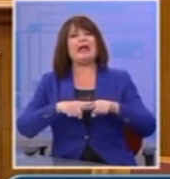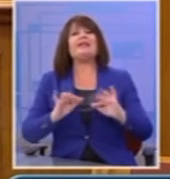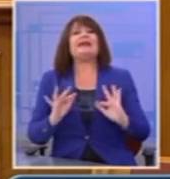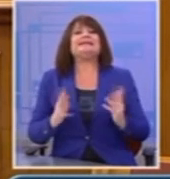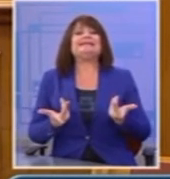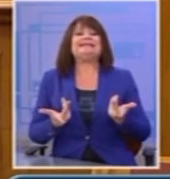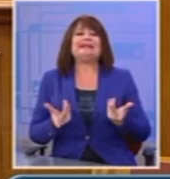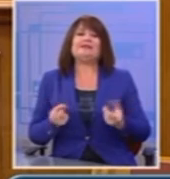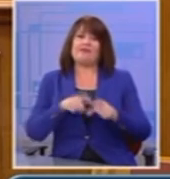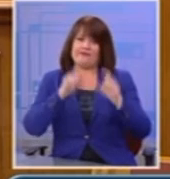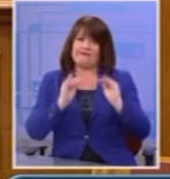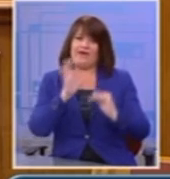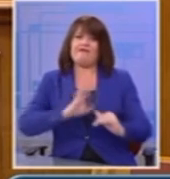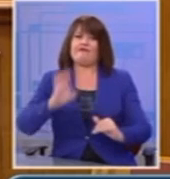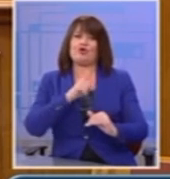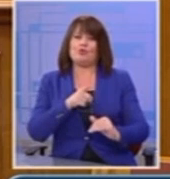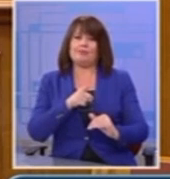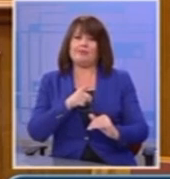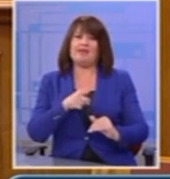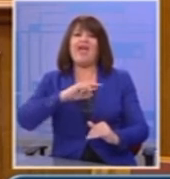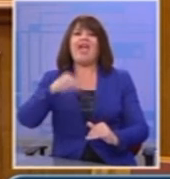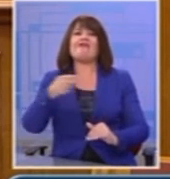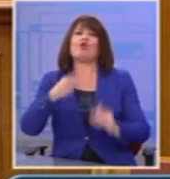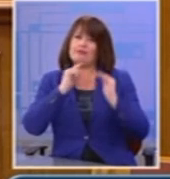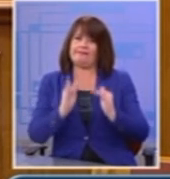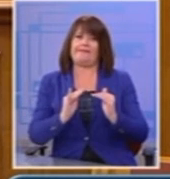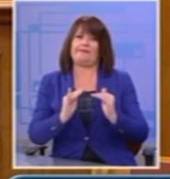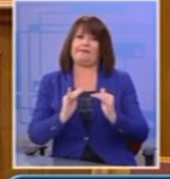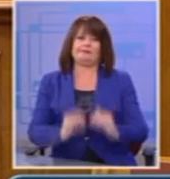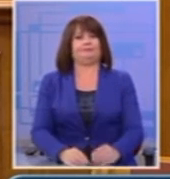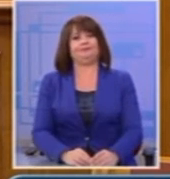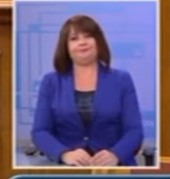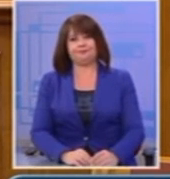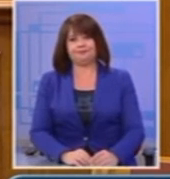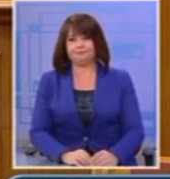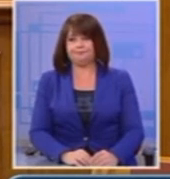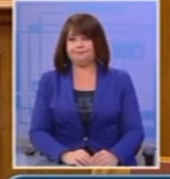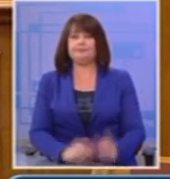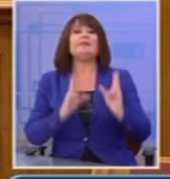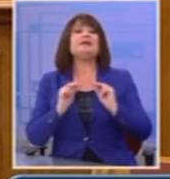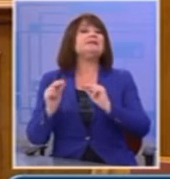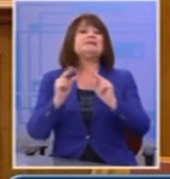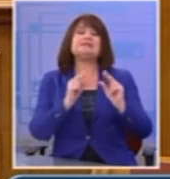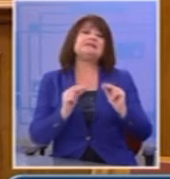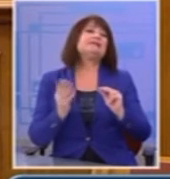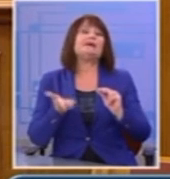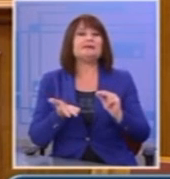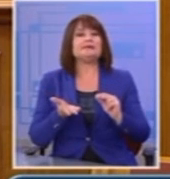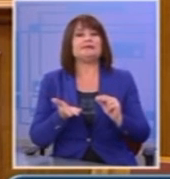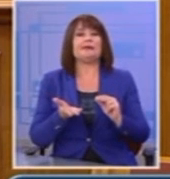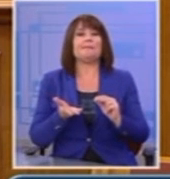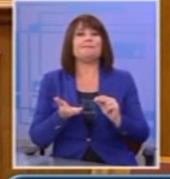είναι μέσα στην Ευρώπη, είναι μέσα στο ευρώ. Και η συζήτησή μας, κυρίες και κύριοι